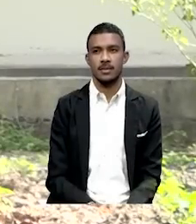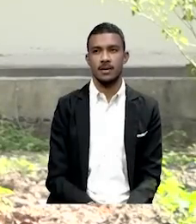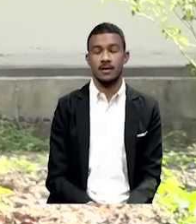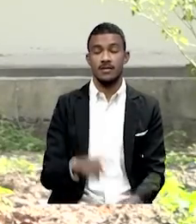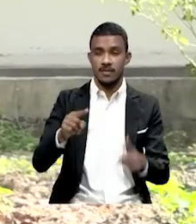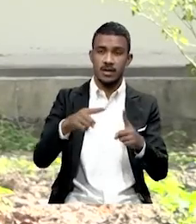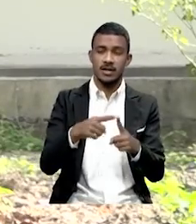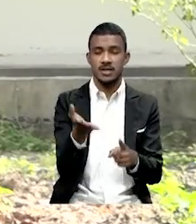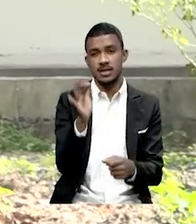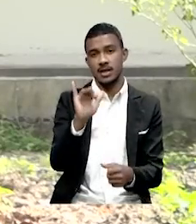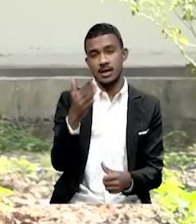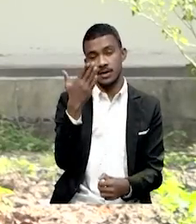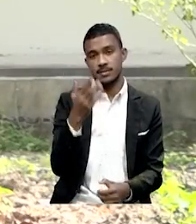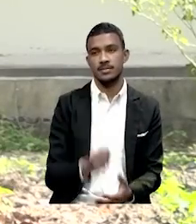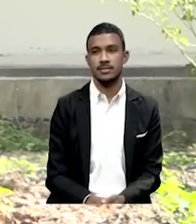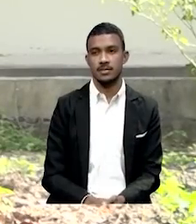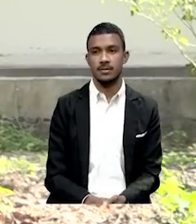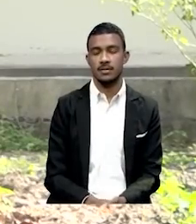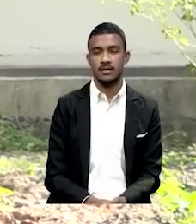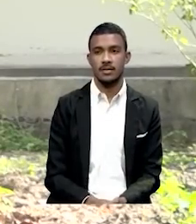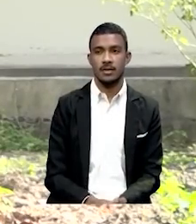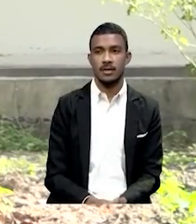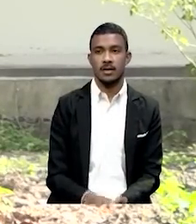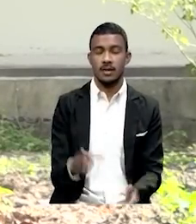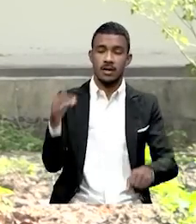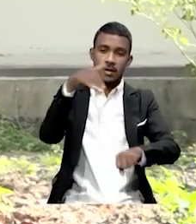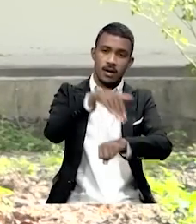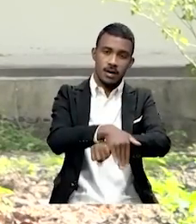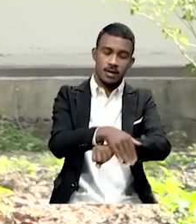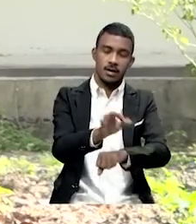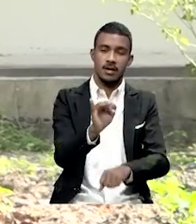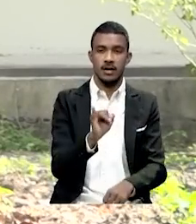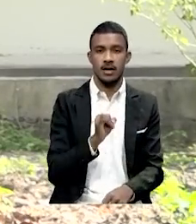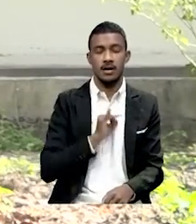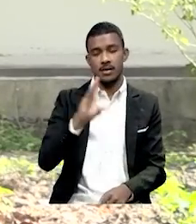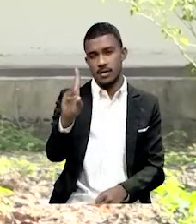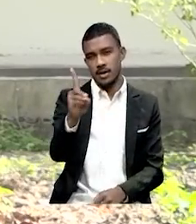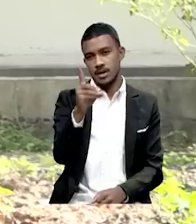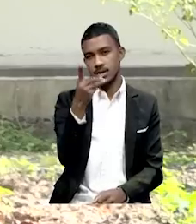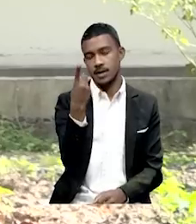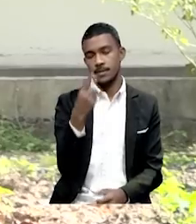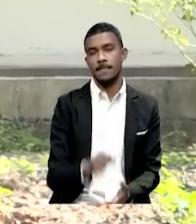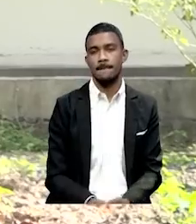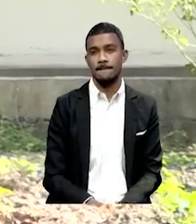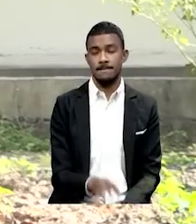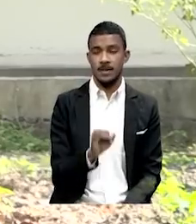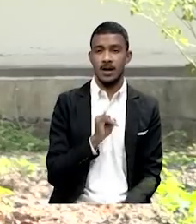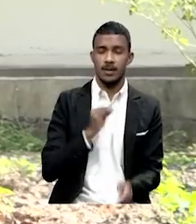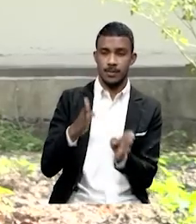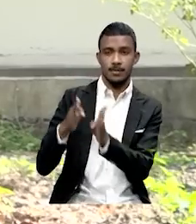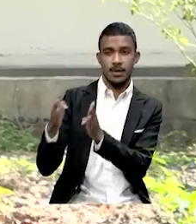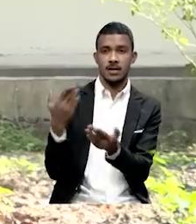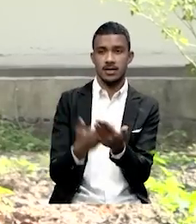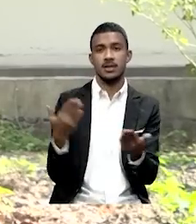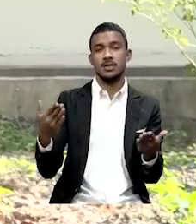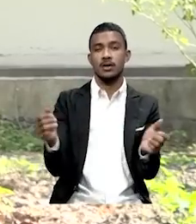serne serne be ter siste ni lo kala ni hau dadir sang hau perpar sasang